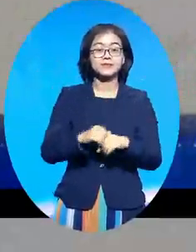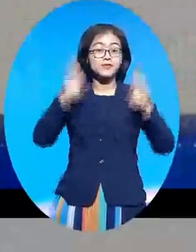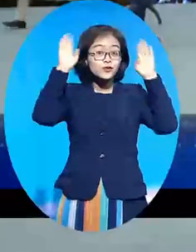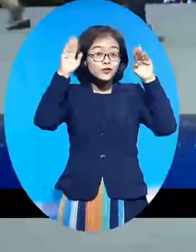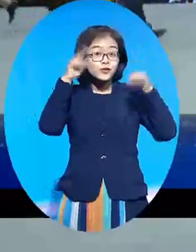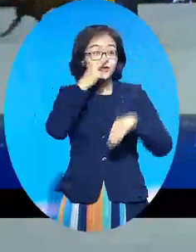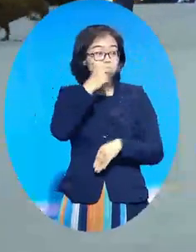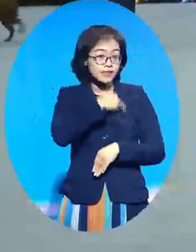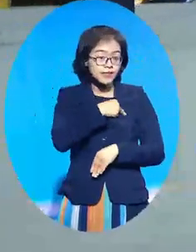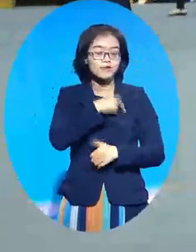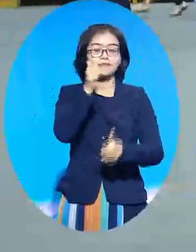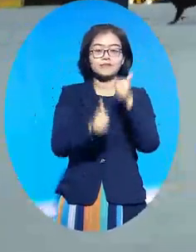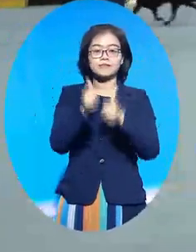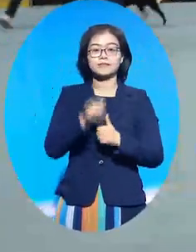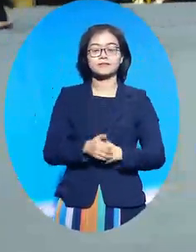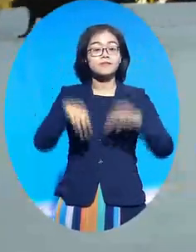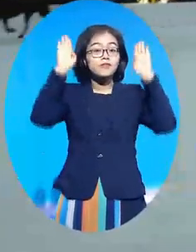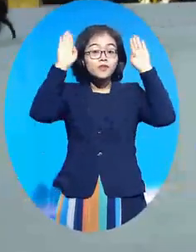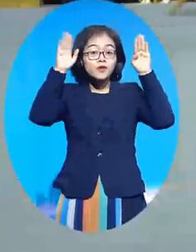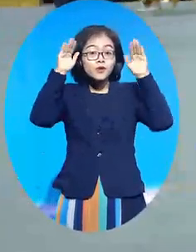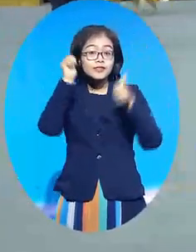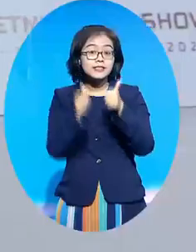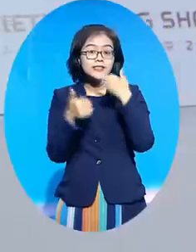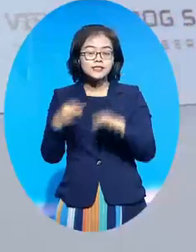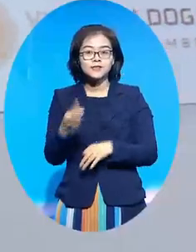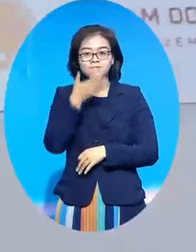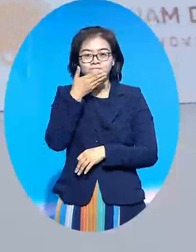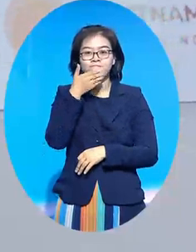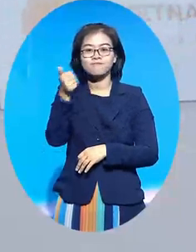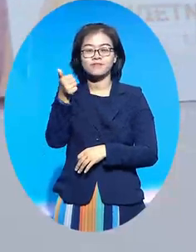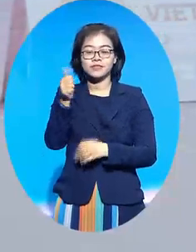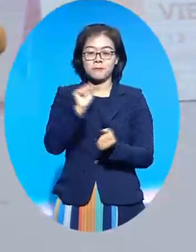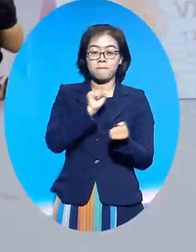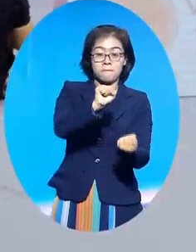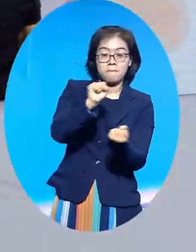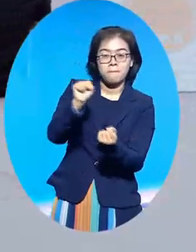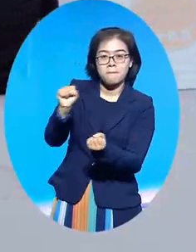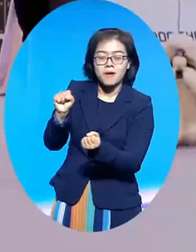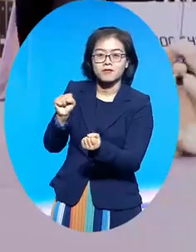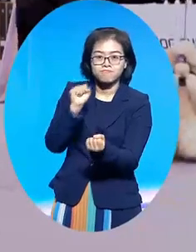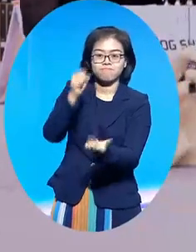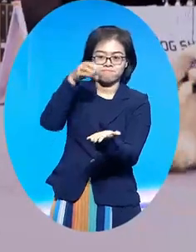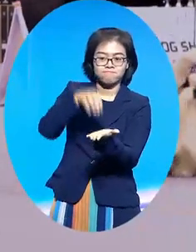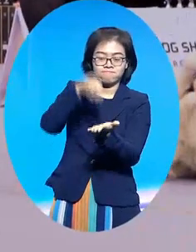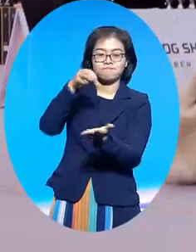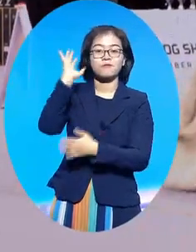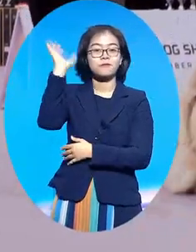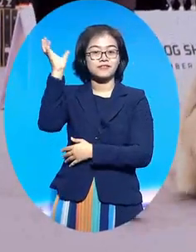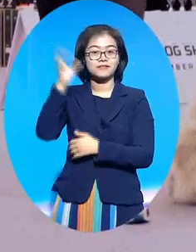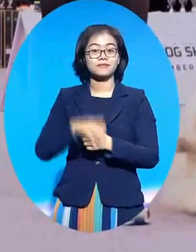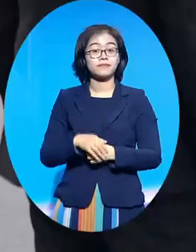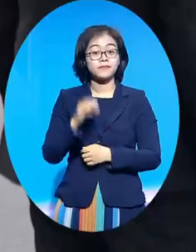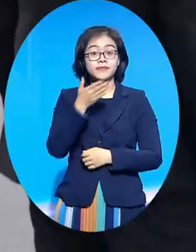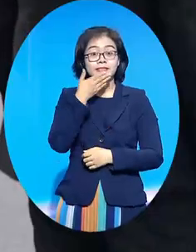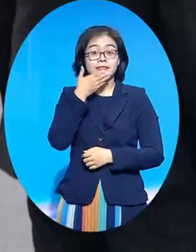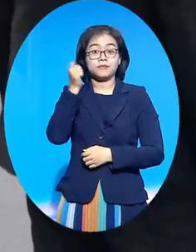tài. Tại đây, những chú chó đã trải qua các phần thi đặc sắc để giành các chứng nhận mang đẳng cấp quốc tế. Đặc biệt, lần đầu tiên trong lịch